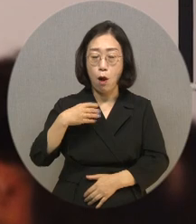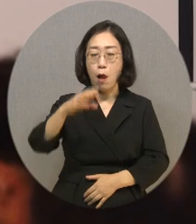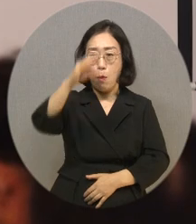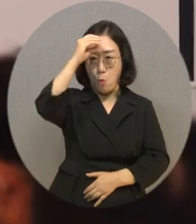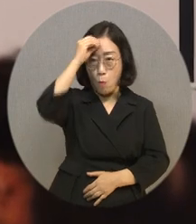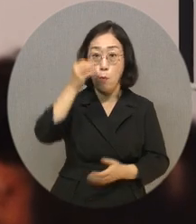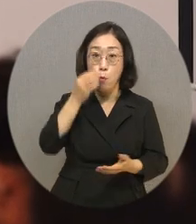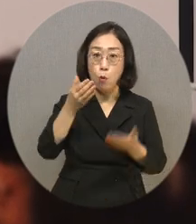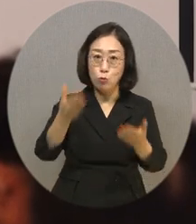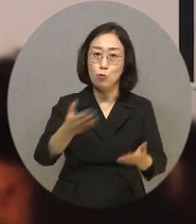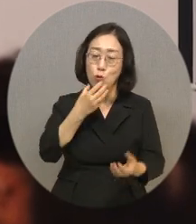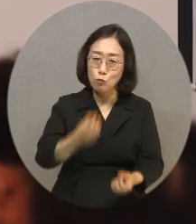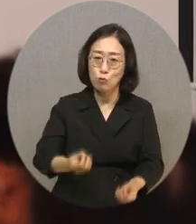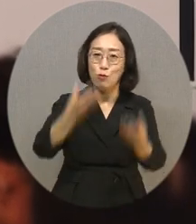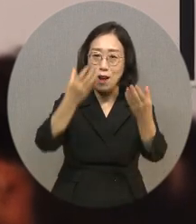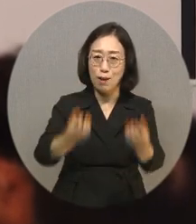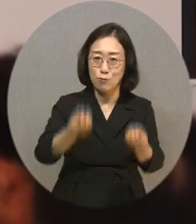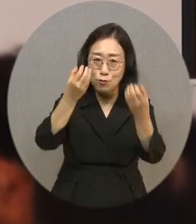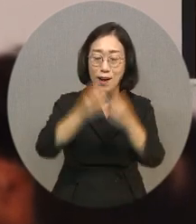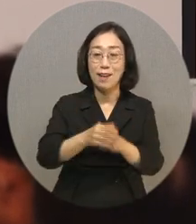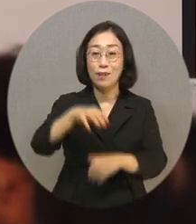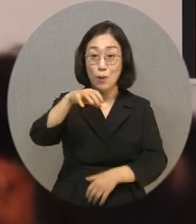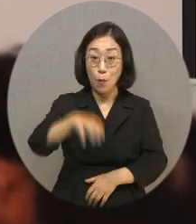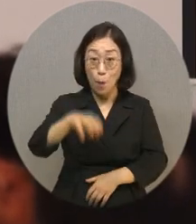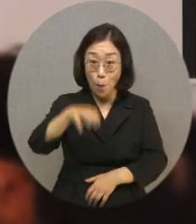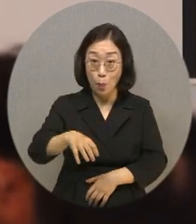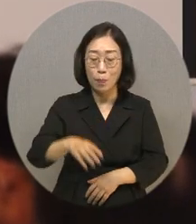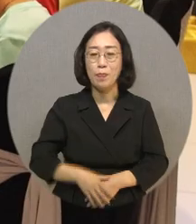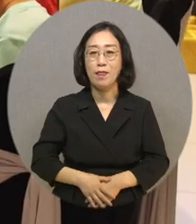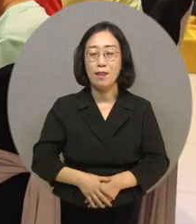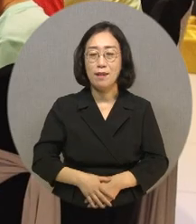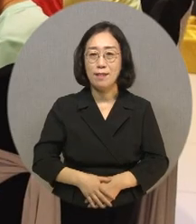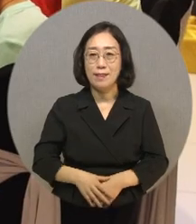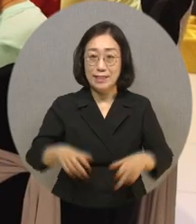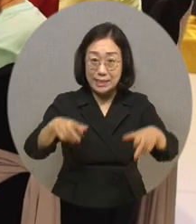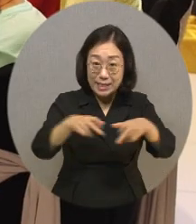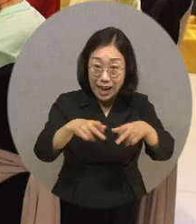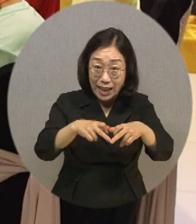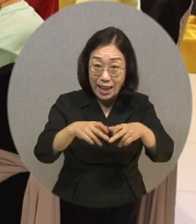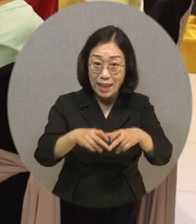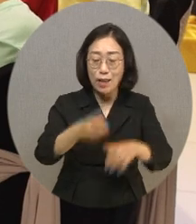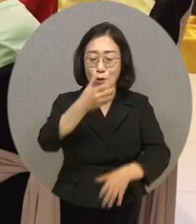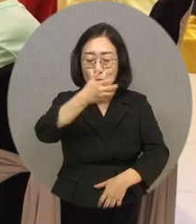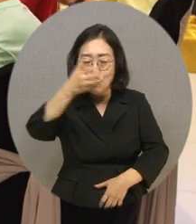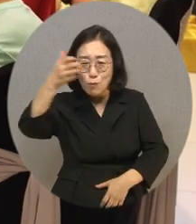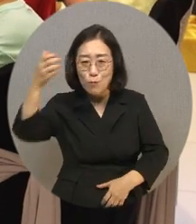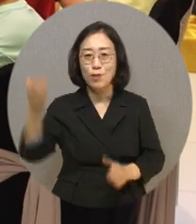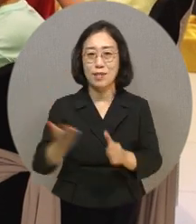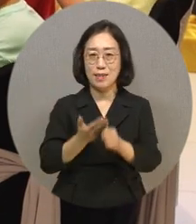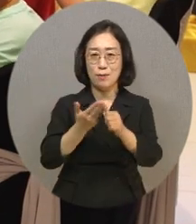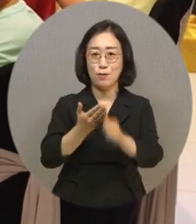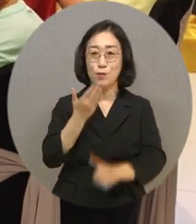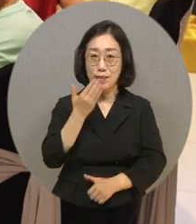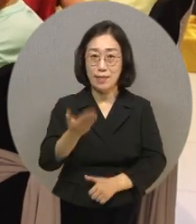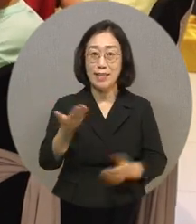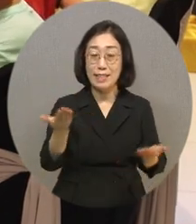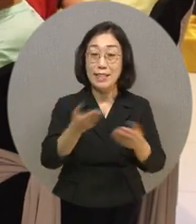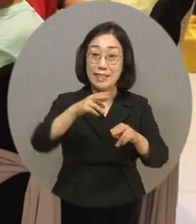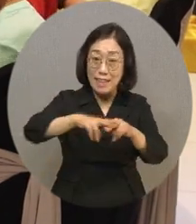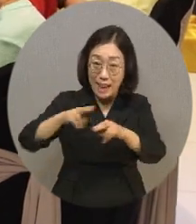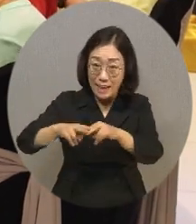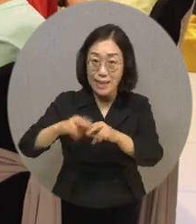되고 축하받는 이번 자리를 계기로 장애인의 꿈을 키울 수 있는 일자리